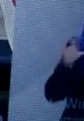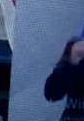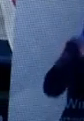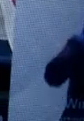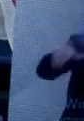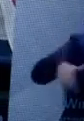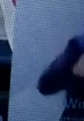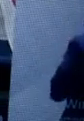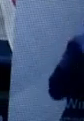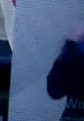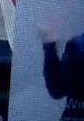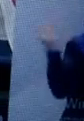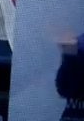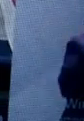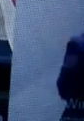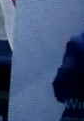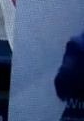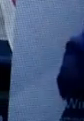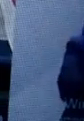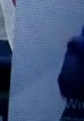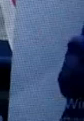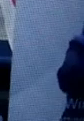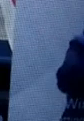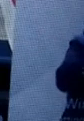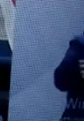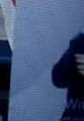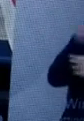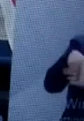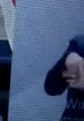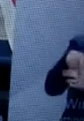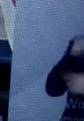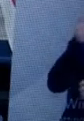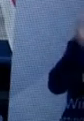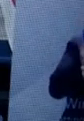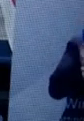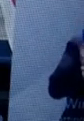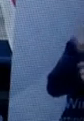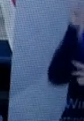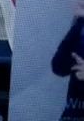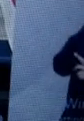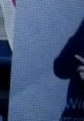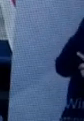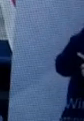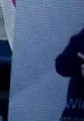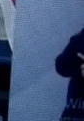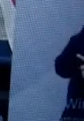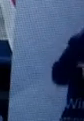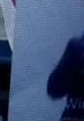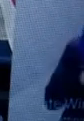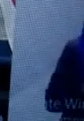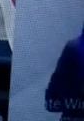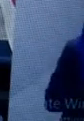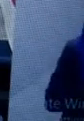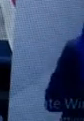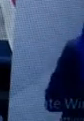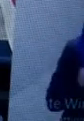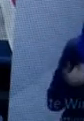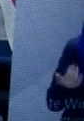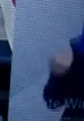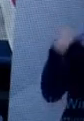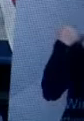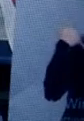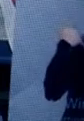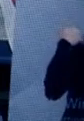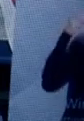masyarakat mematuhi SOP yang ditetapkan oleh kerajaan. Tidak kurang pentingnya ialah peranan